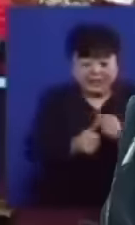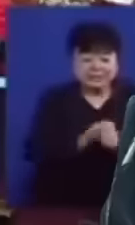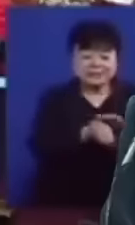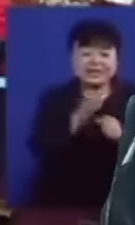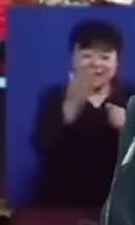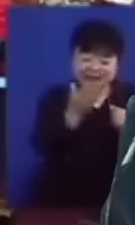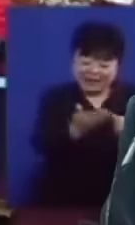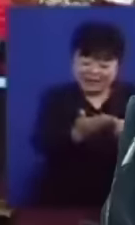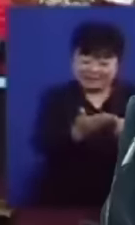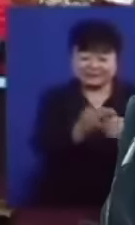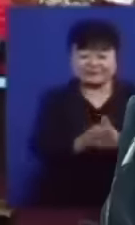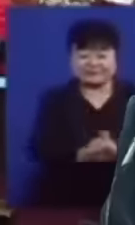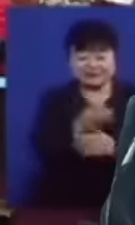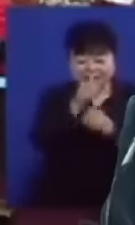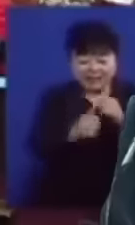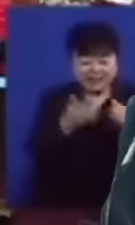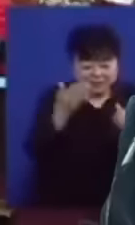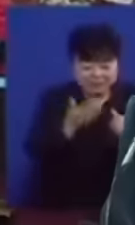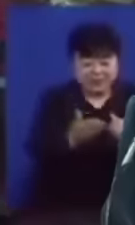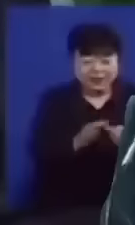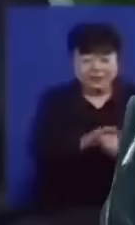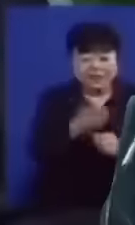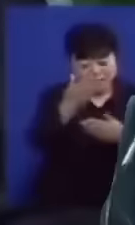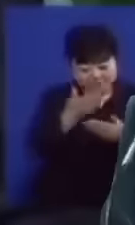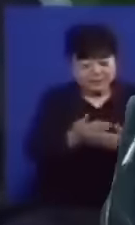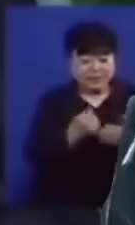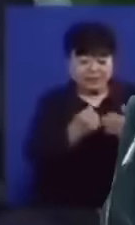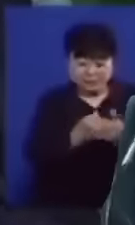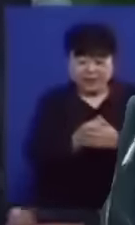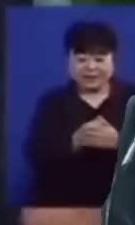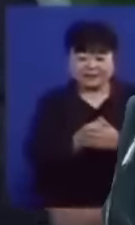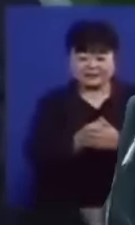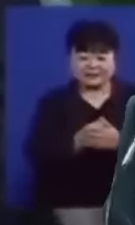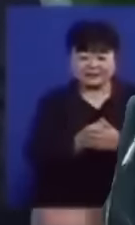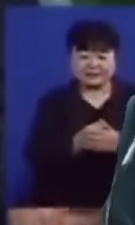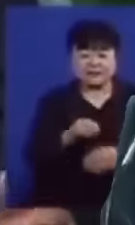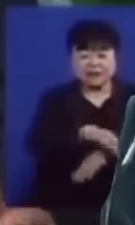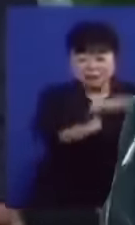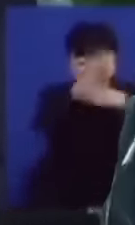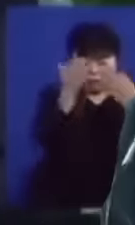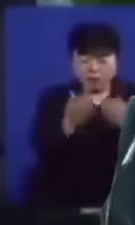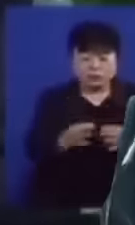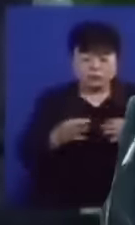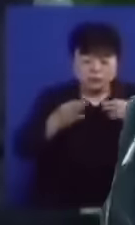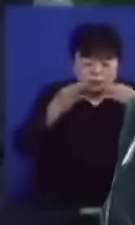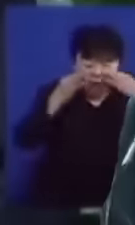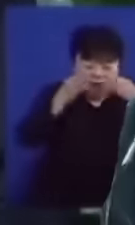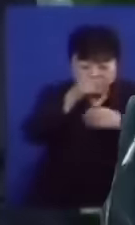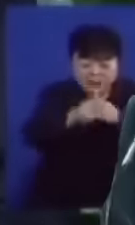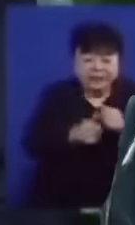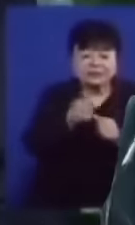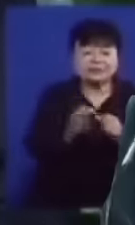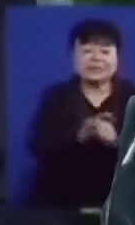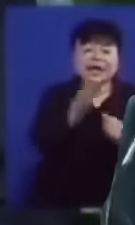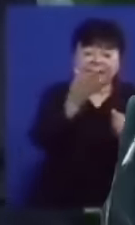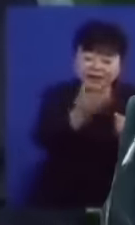사랑하라. 하나님께 이처럼 사랑을 받았으므로 진심전력으로 하나님을 사랑하라는